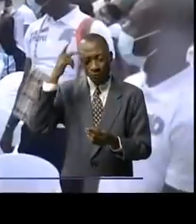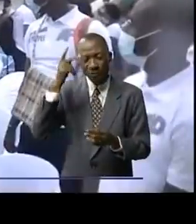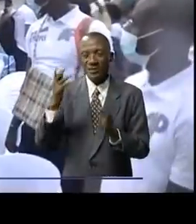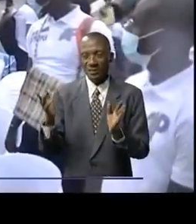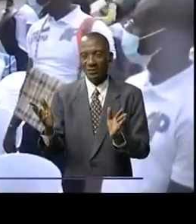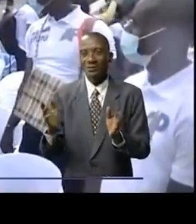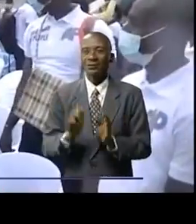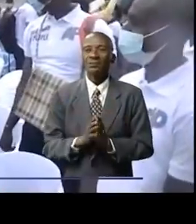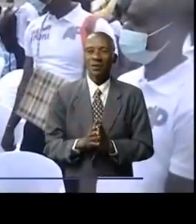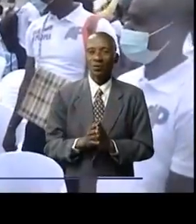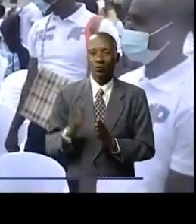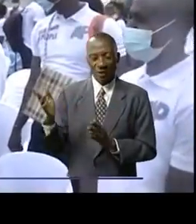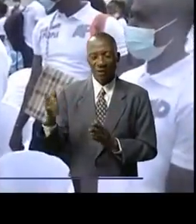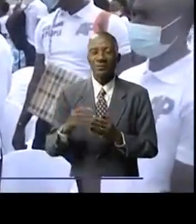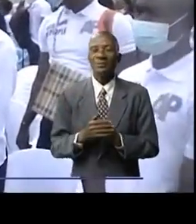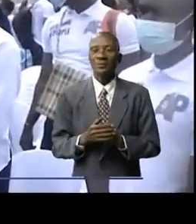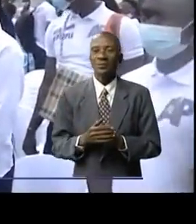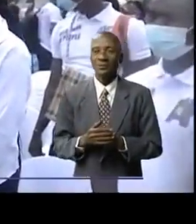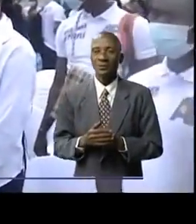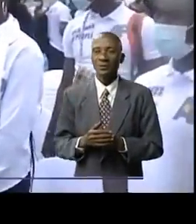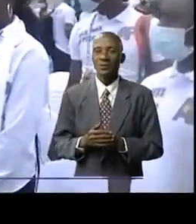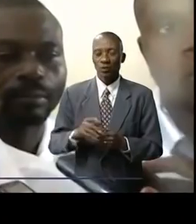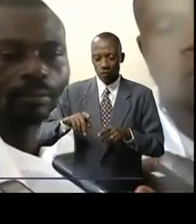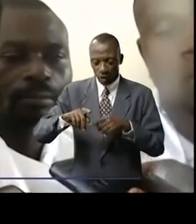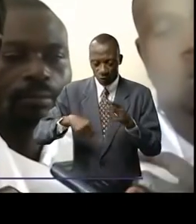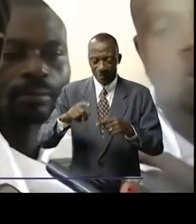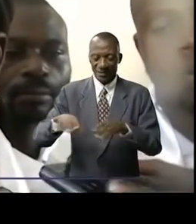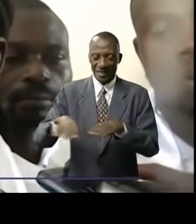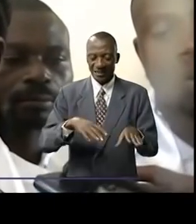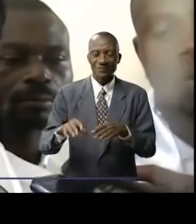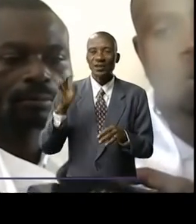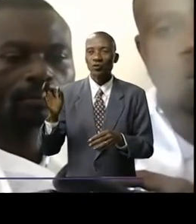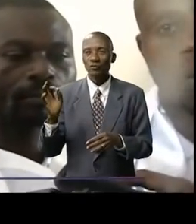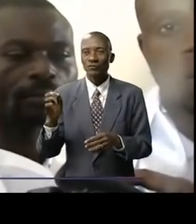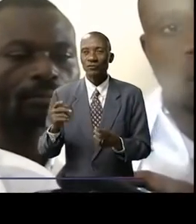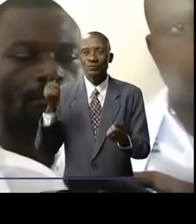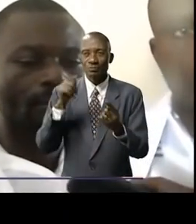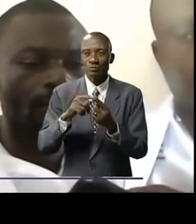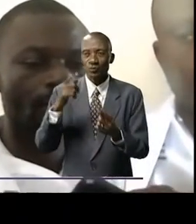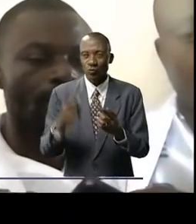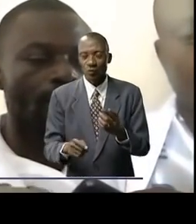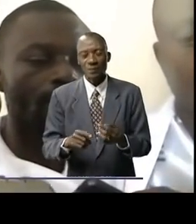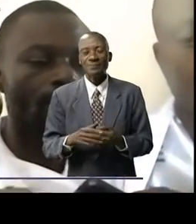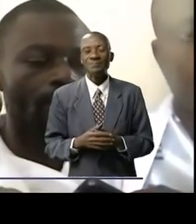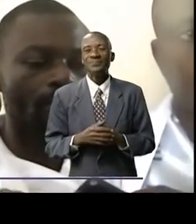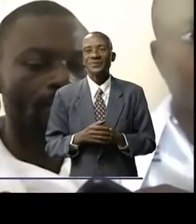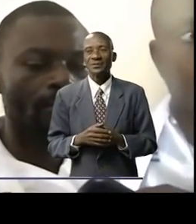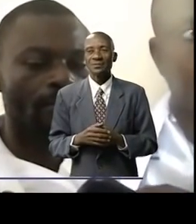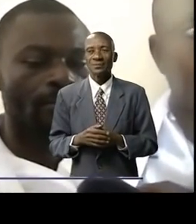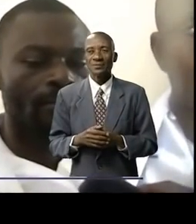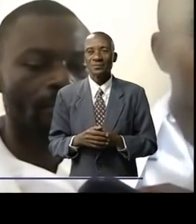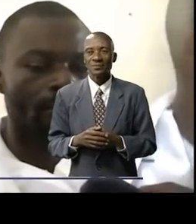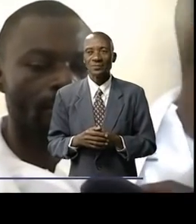Kasaï central pour lancer ses activités. Les objectifs Agir pour le peuple poursuivent, c'est de